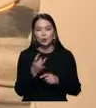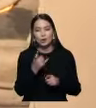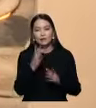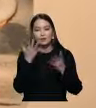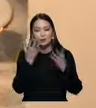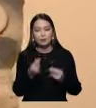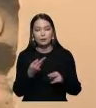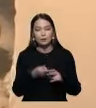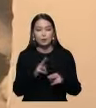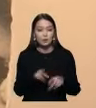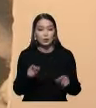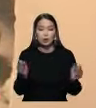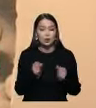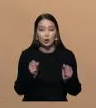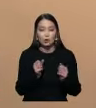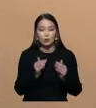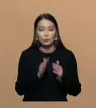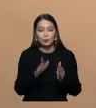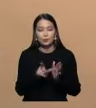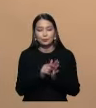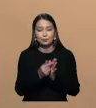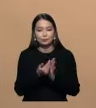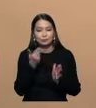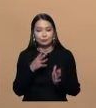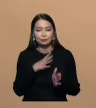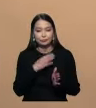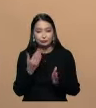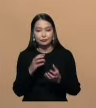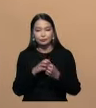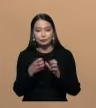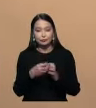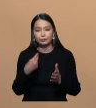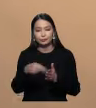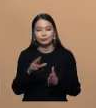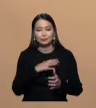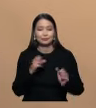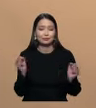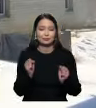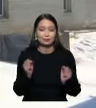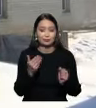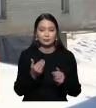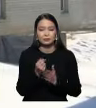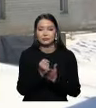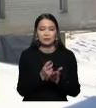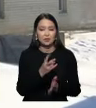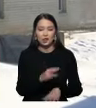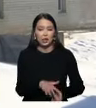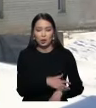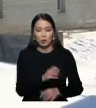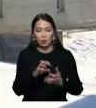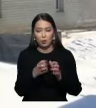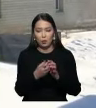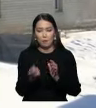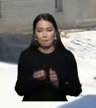можно просто замерзнуть. Недавно пенсионерка приобрела 3 тонны топлива, но при сильных морозах запасов хватит ненадолго. К тому же климат в